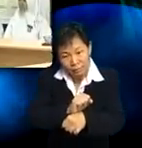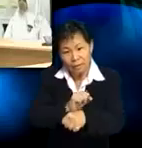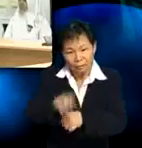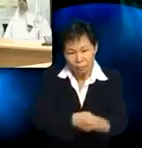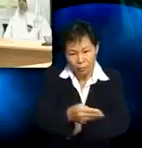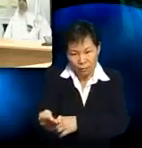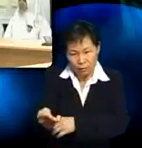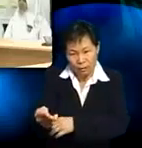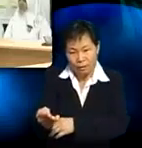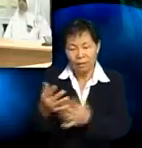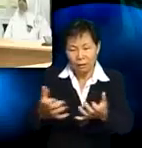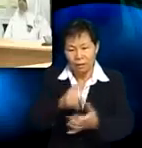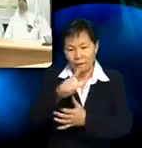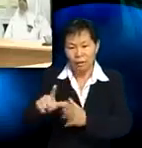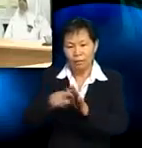mereka